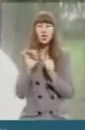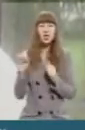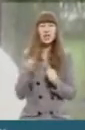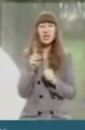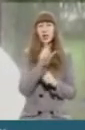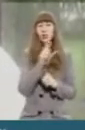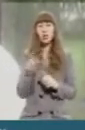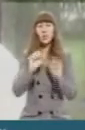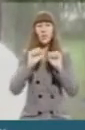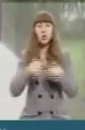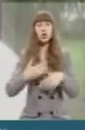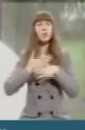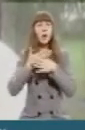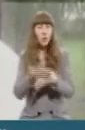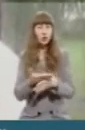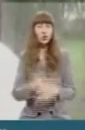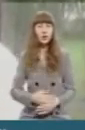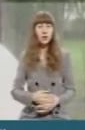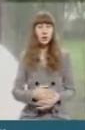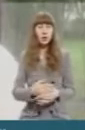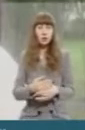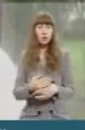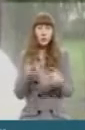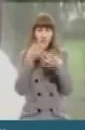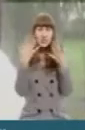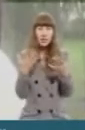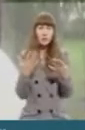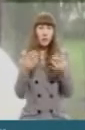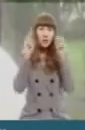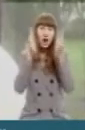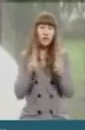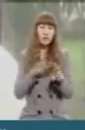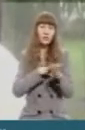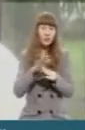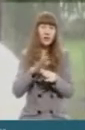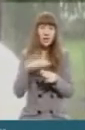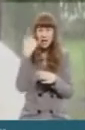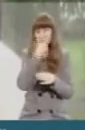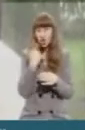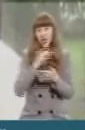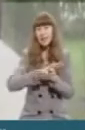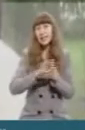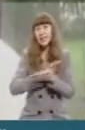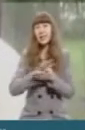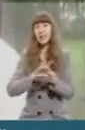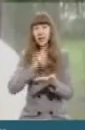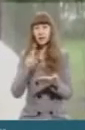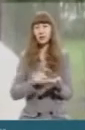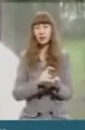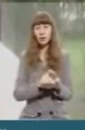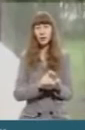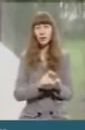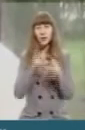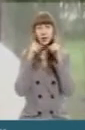может помочь хотя бы соблюдением необходимых санитарных